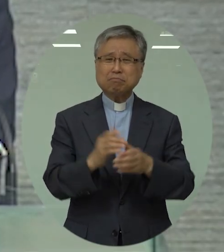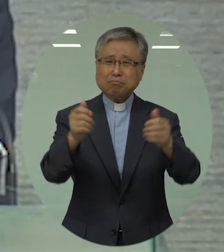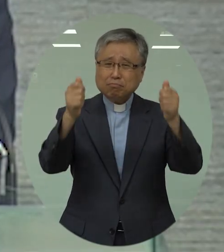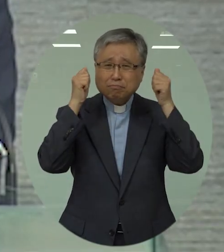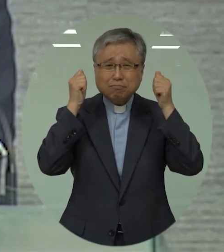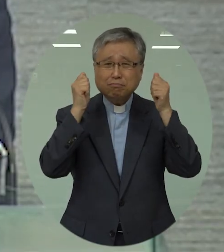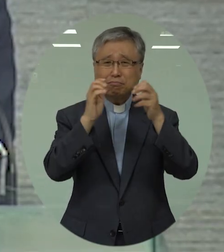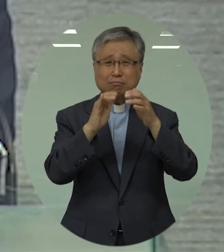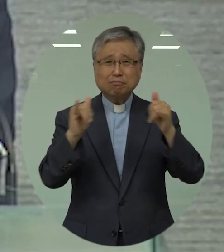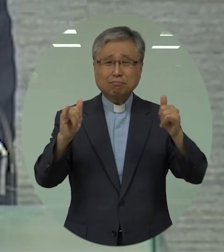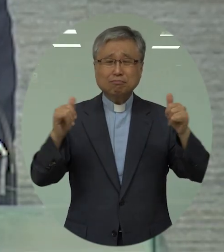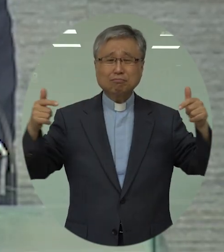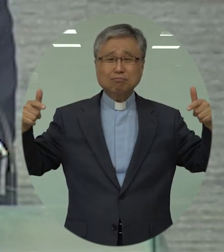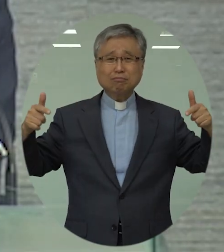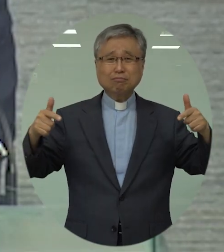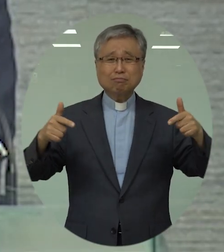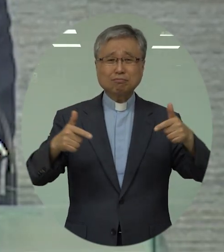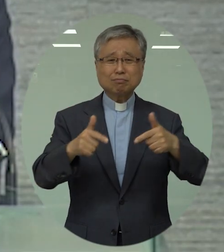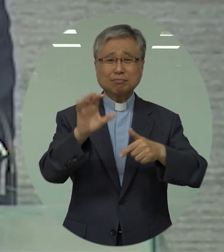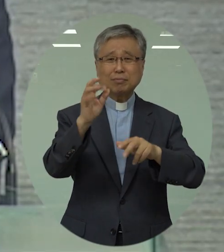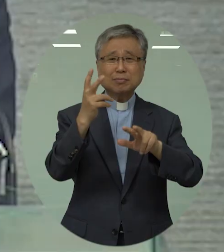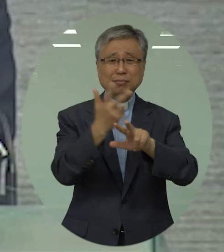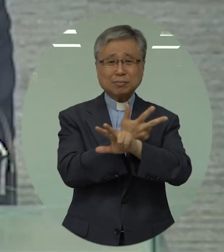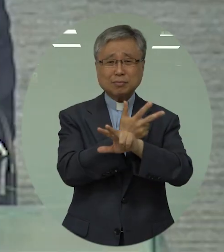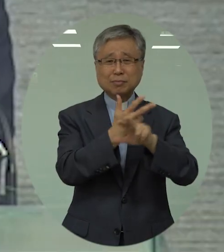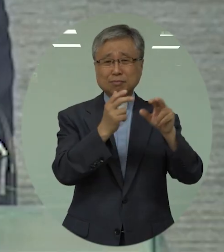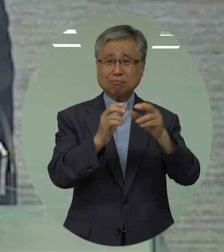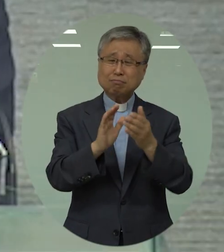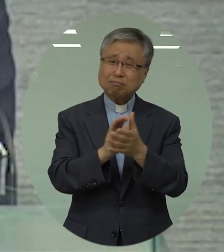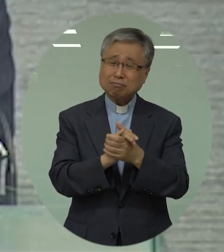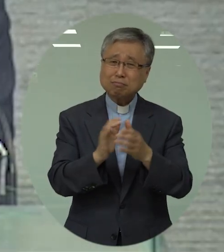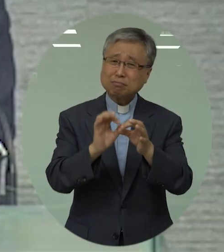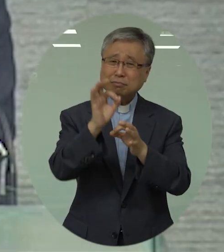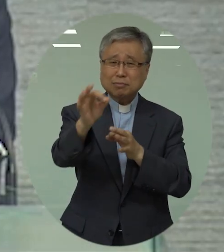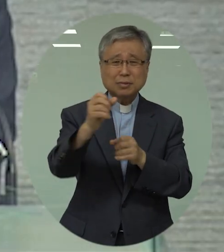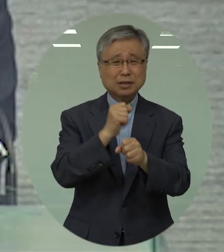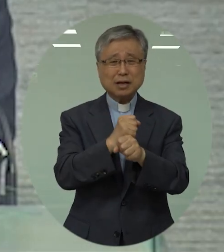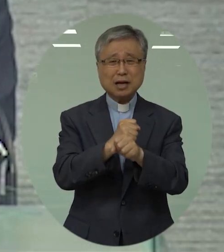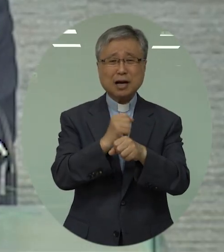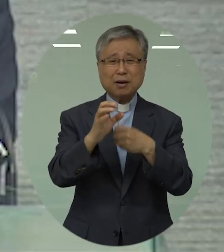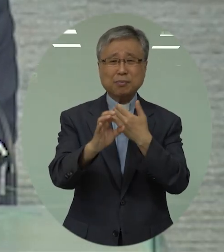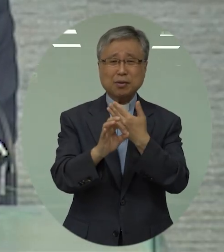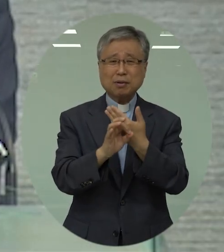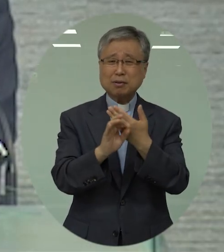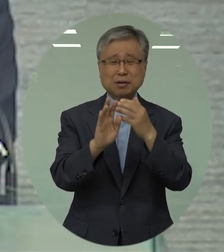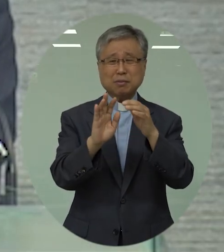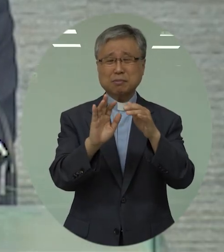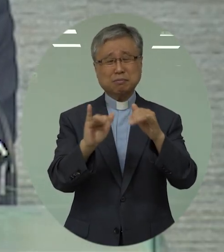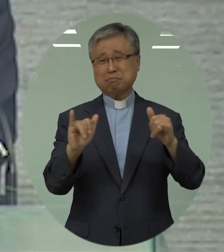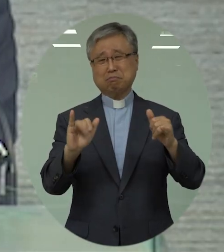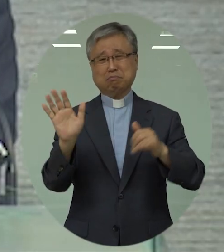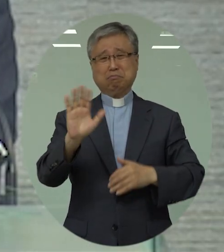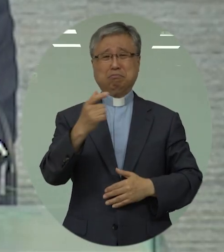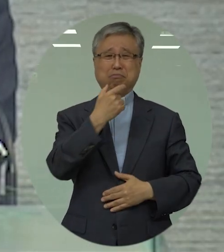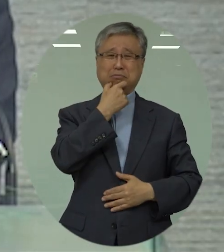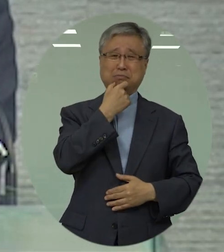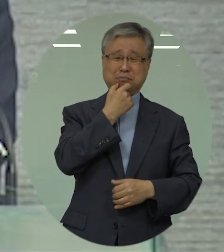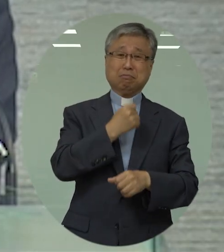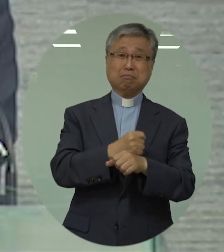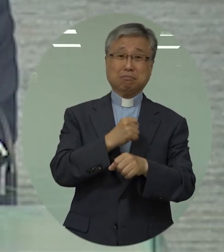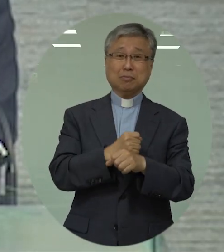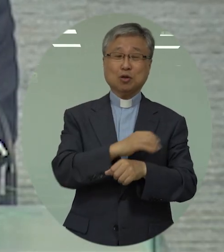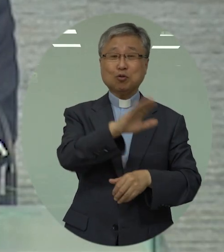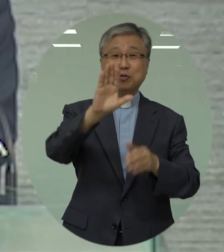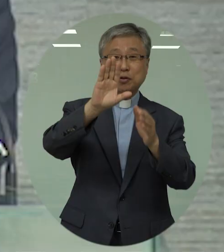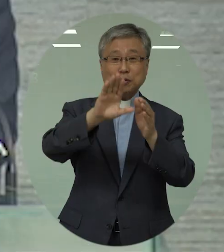이수자들이 계속 떨어지더라고요. 그러니까 10주를 길게 느끼는 사람들이 많아지는 것을 봤습니다.